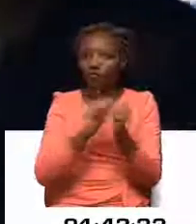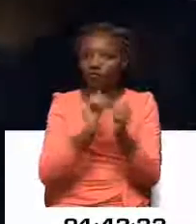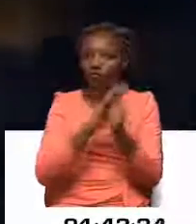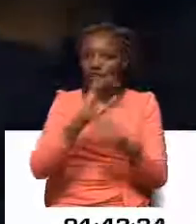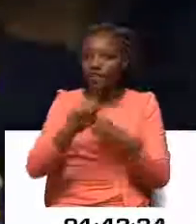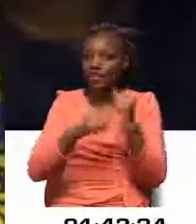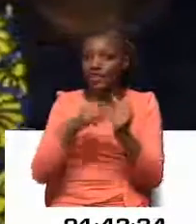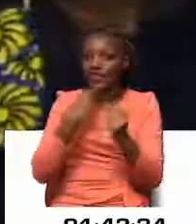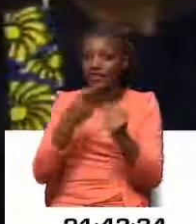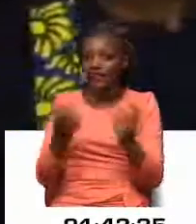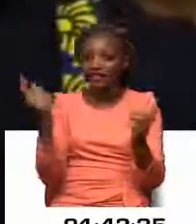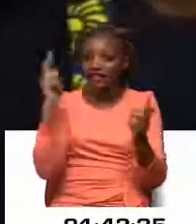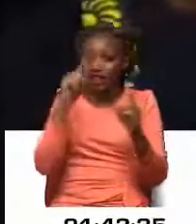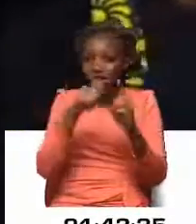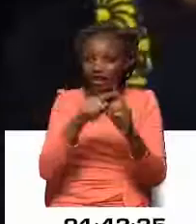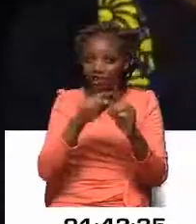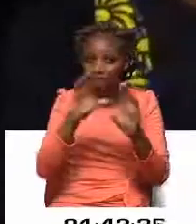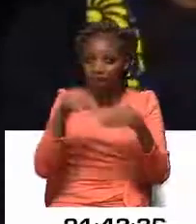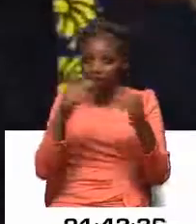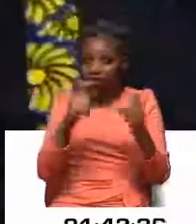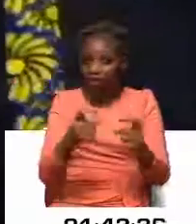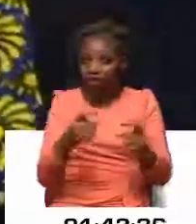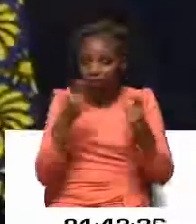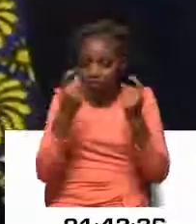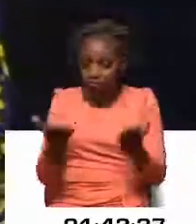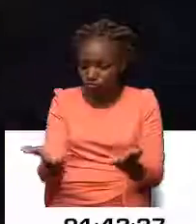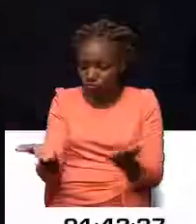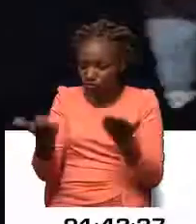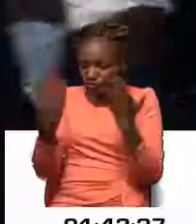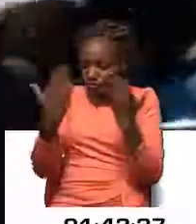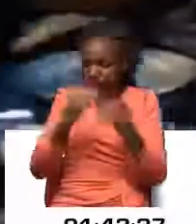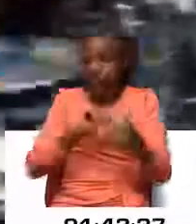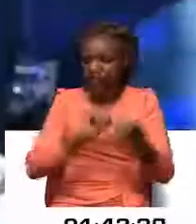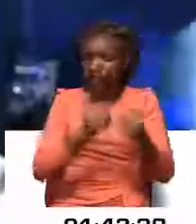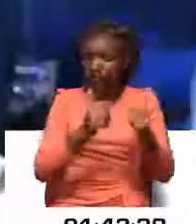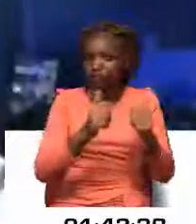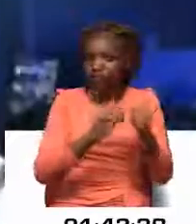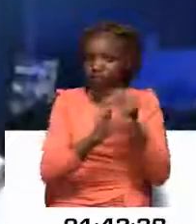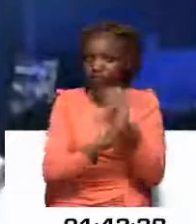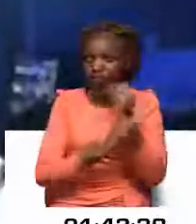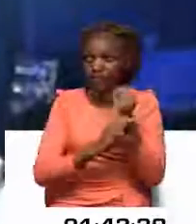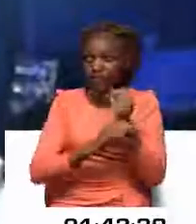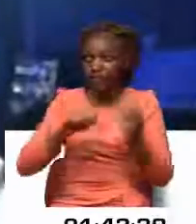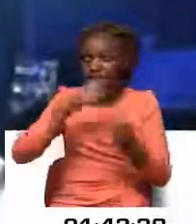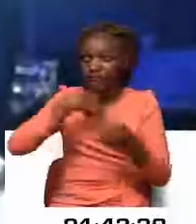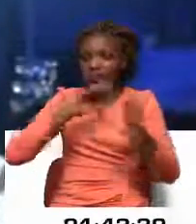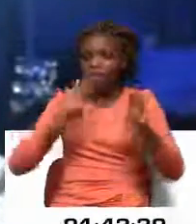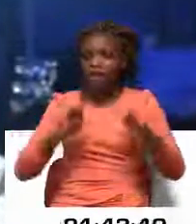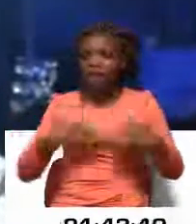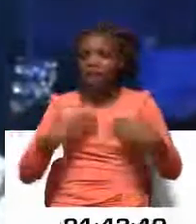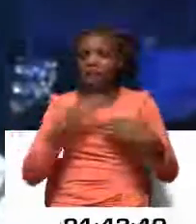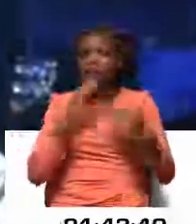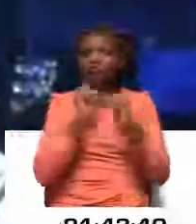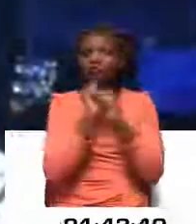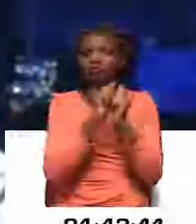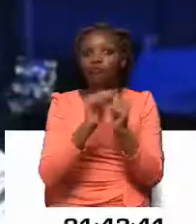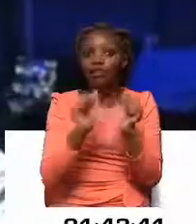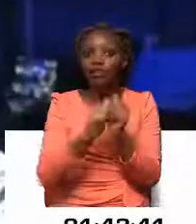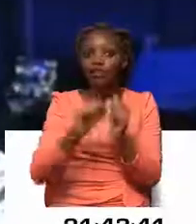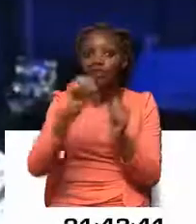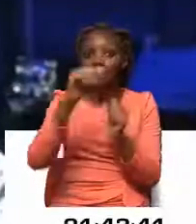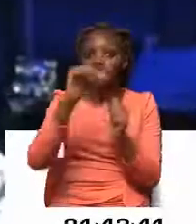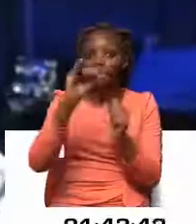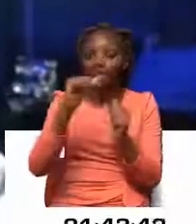na madhumuni ya kufadhili tuzo hizi ni kuinua viwango vya michezo nchini. Tumefurahia kuwa pamoja na Soya